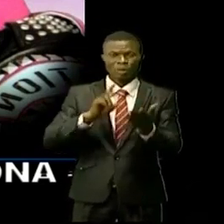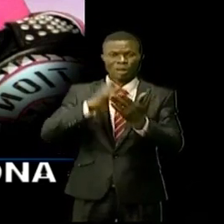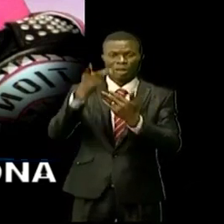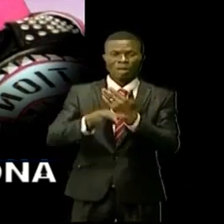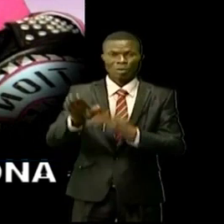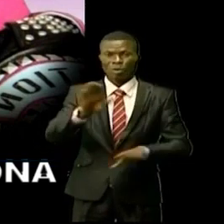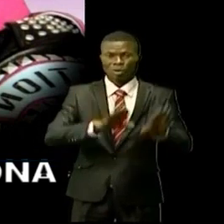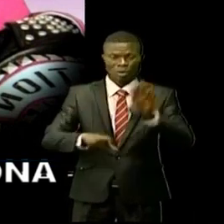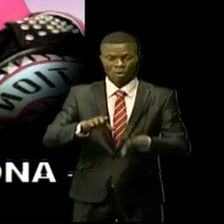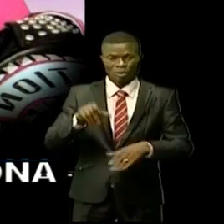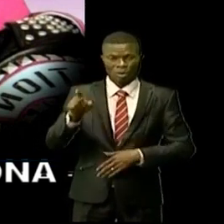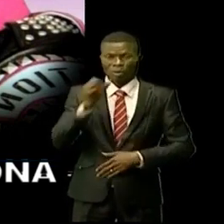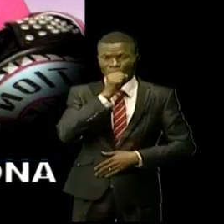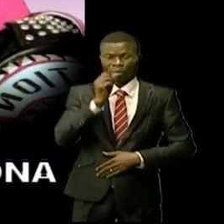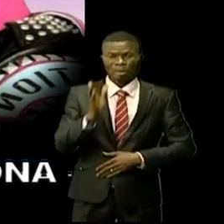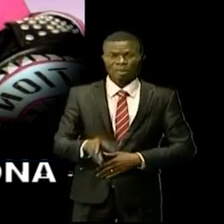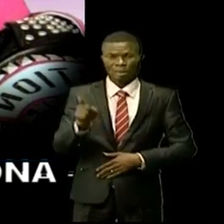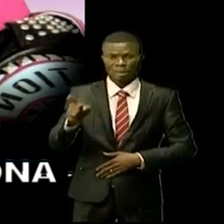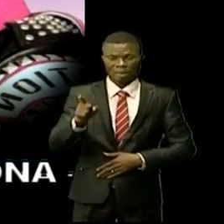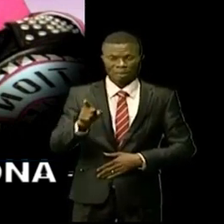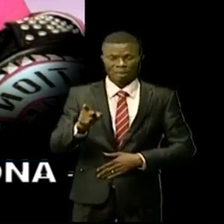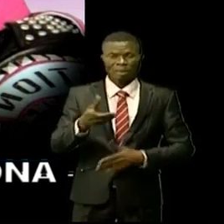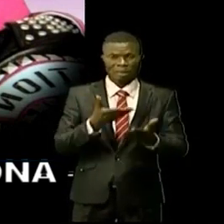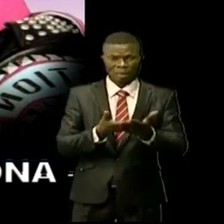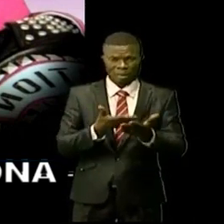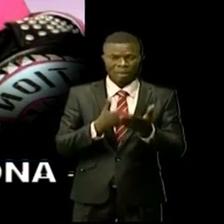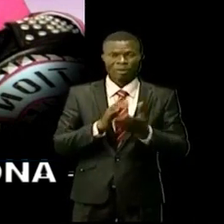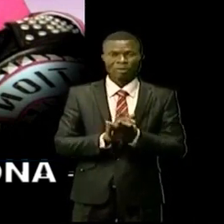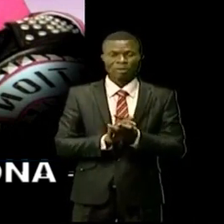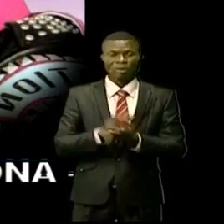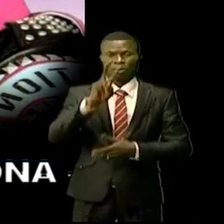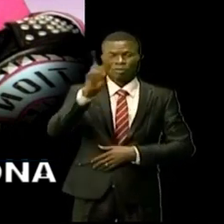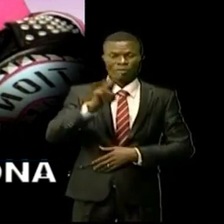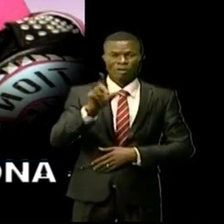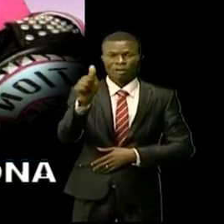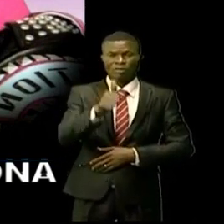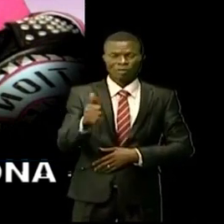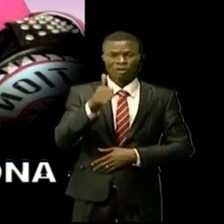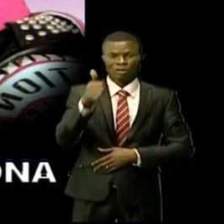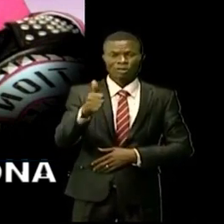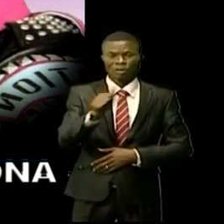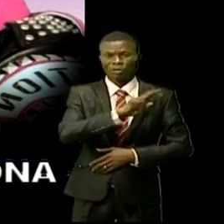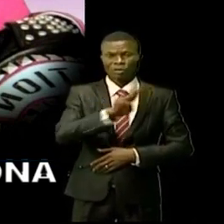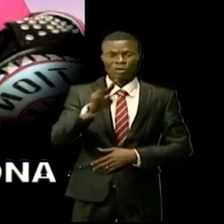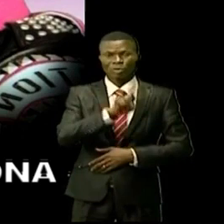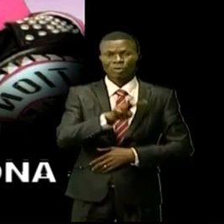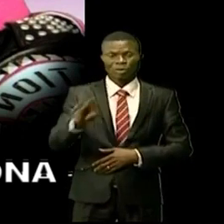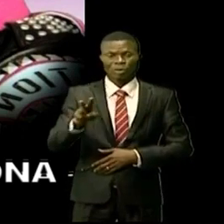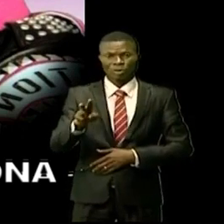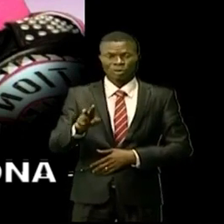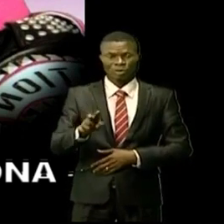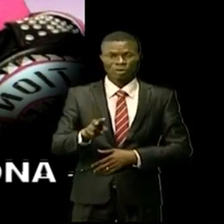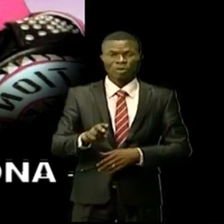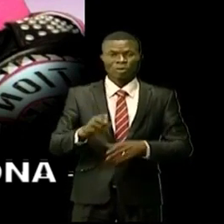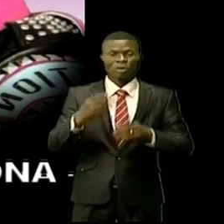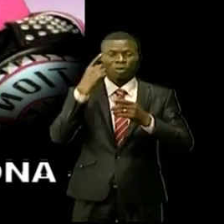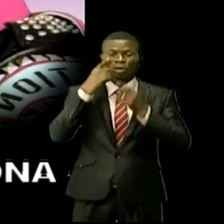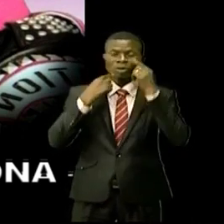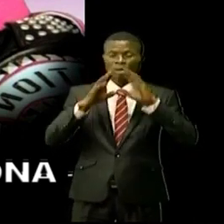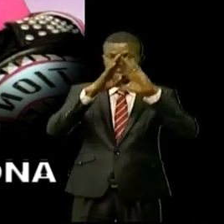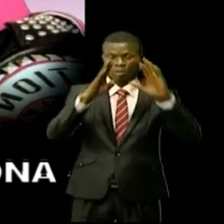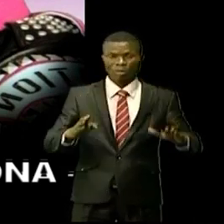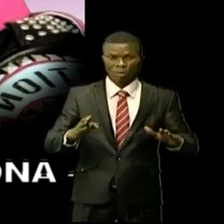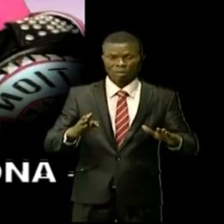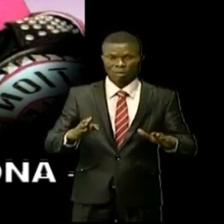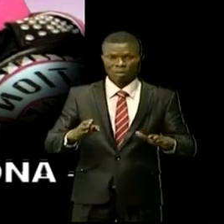officiel de ses obsèques se présente de la manière suivante. Vendredi 21 janvier 2022, veillée mortuaire sans la dépouille,